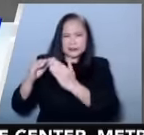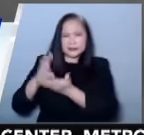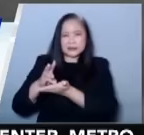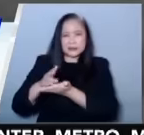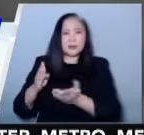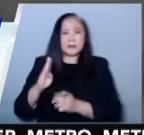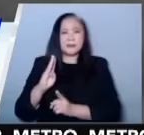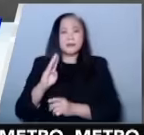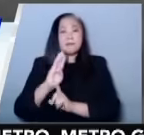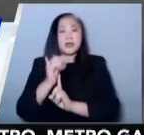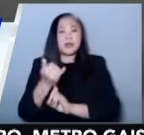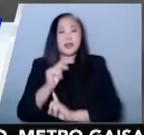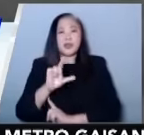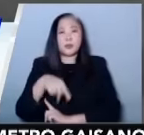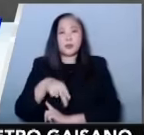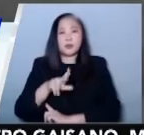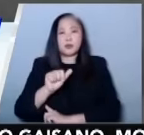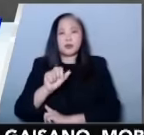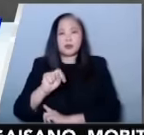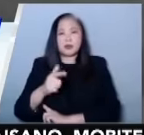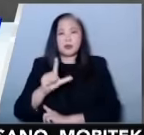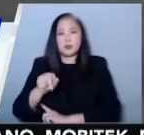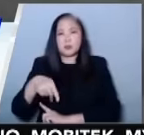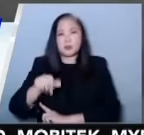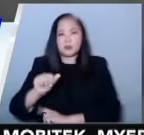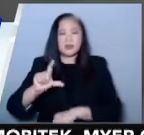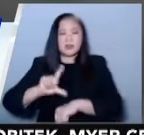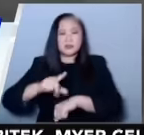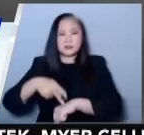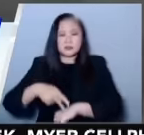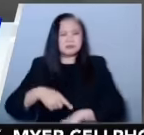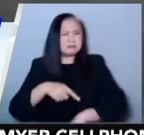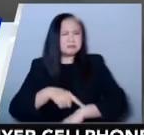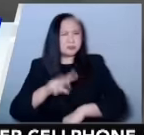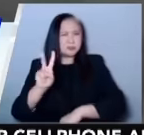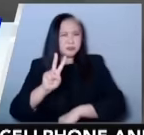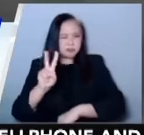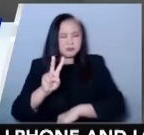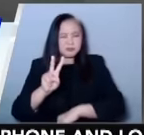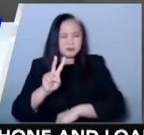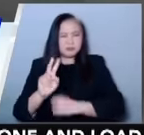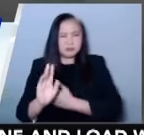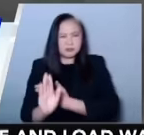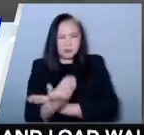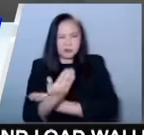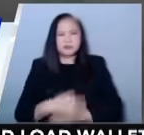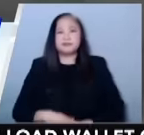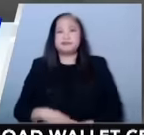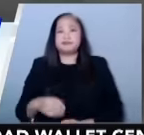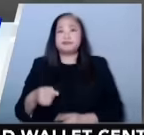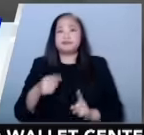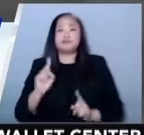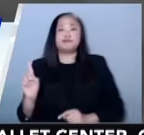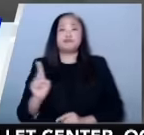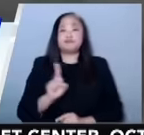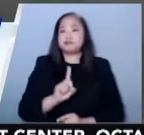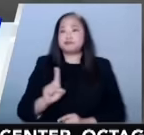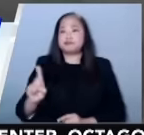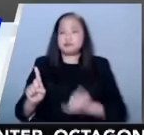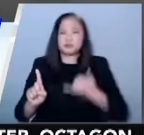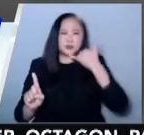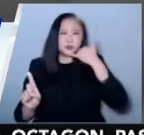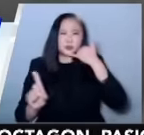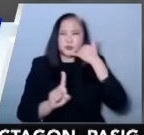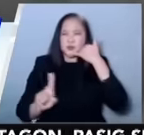Las Piñas City, mag-alas 2 ng madaling araw noong March 14. Palakad-lakad siya habang may kinakausap sa cellphone.